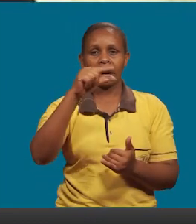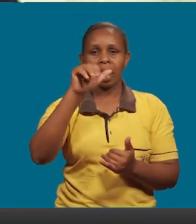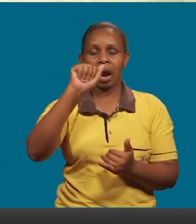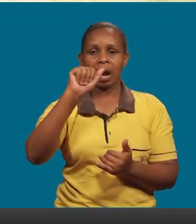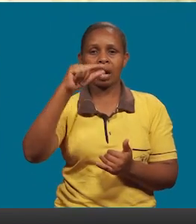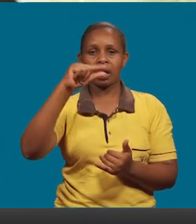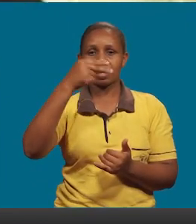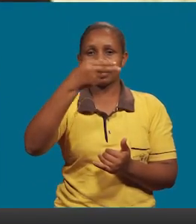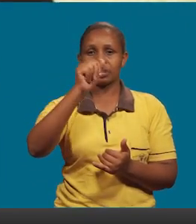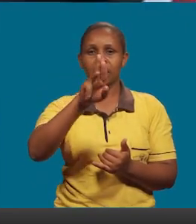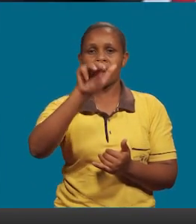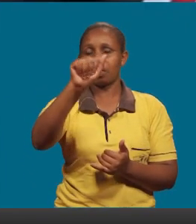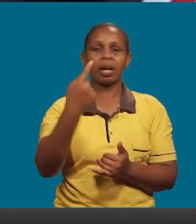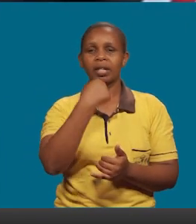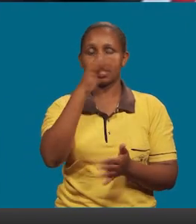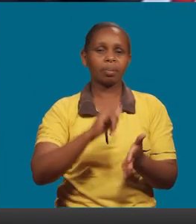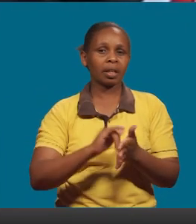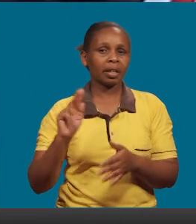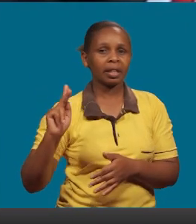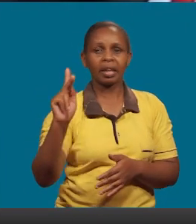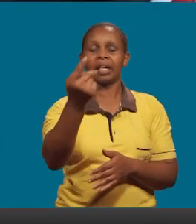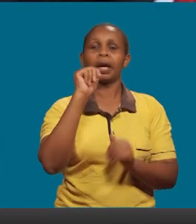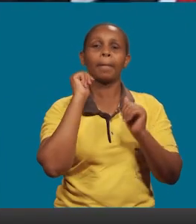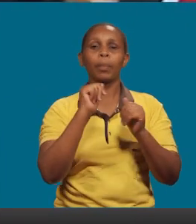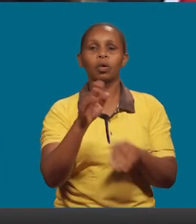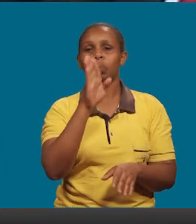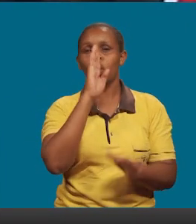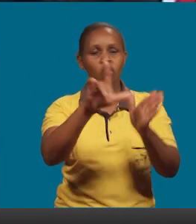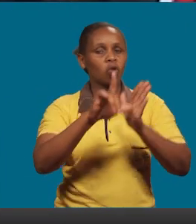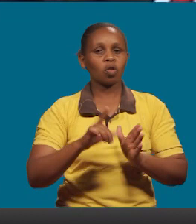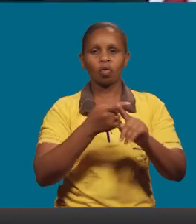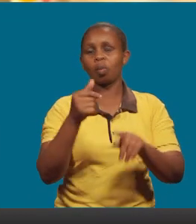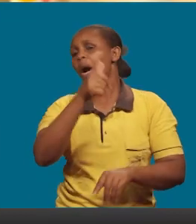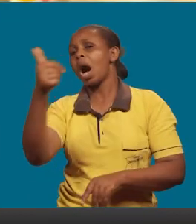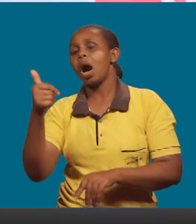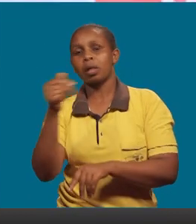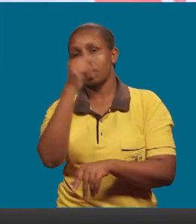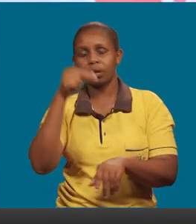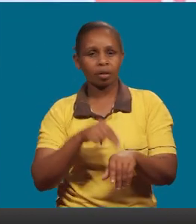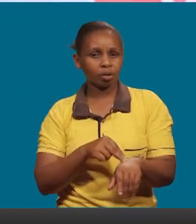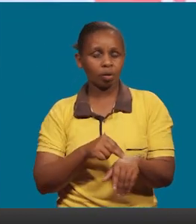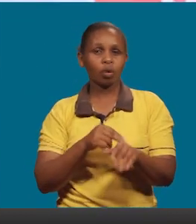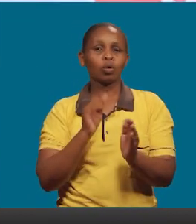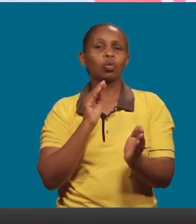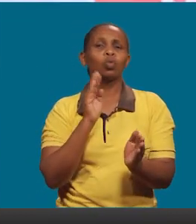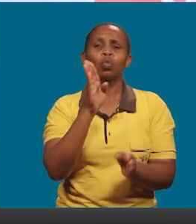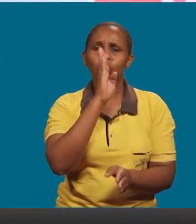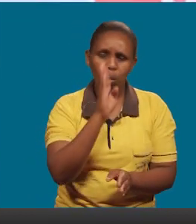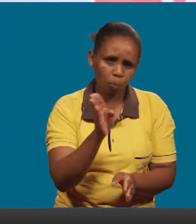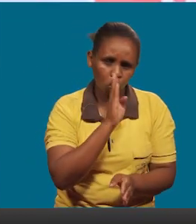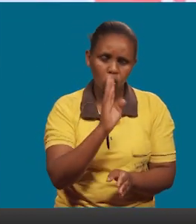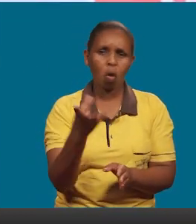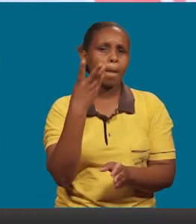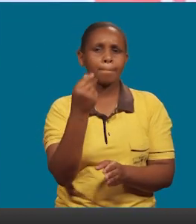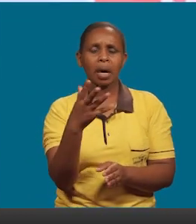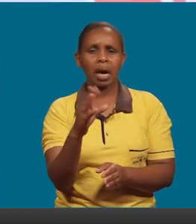amesema kwamba sasa taifa la Kenya linaweza kukopa mikopo kutoka mashirika ya kimataifa. We are borrowing money from banks,